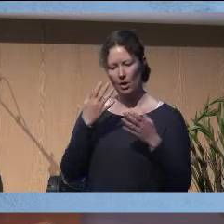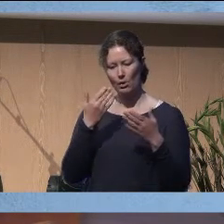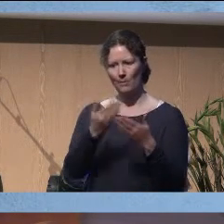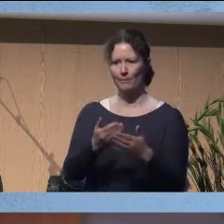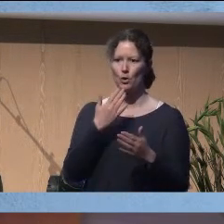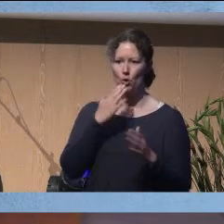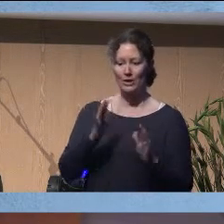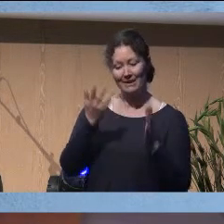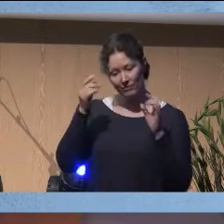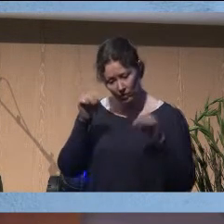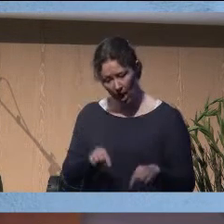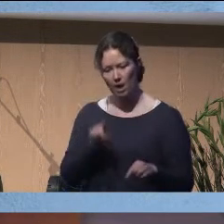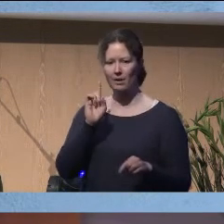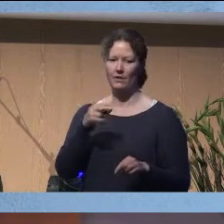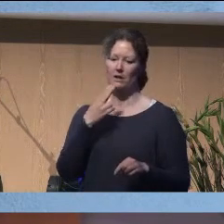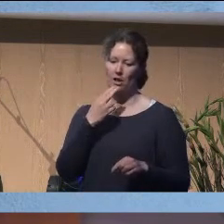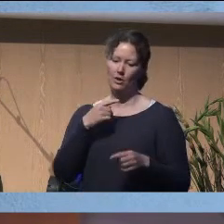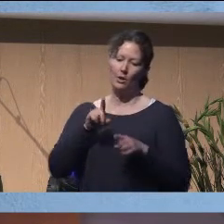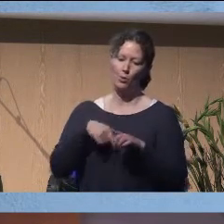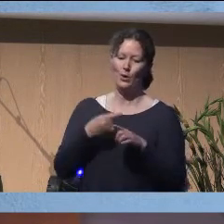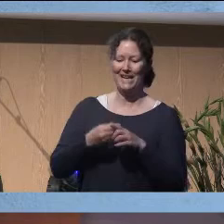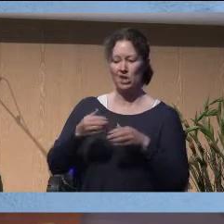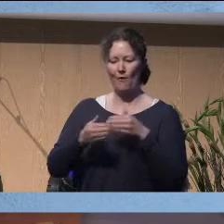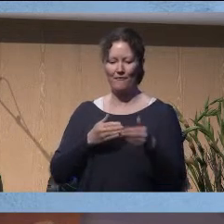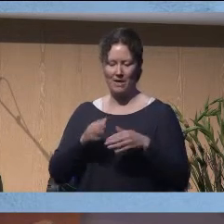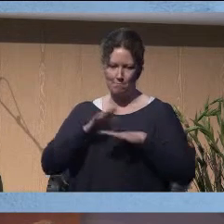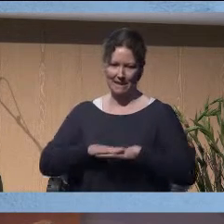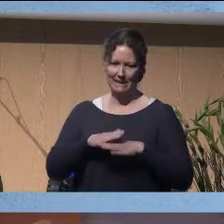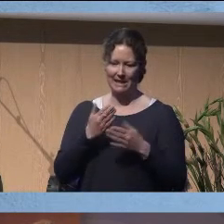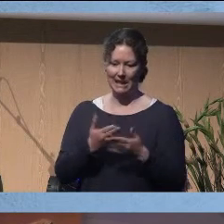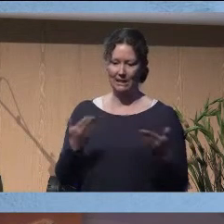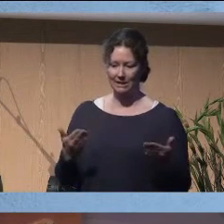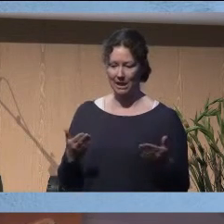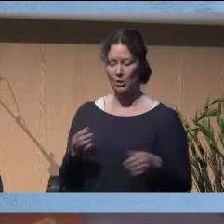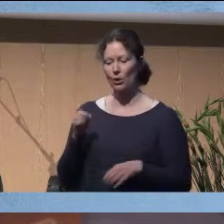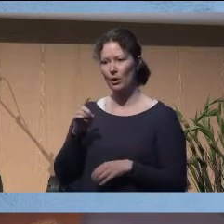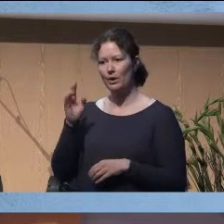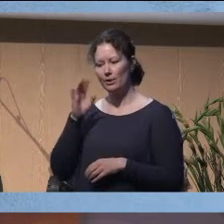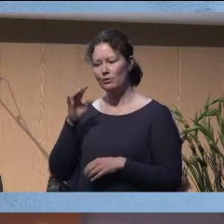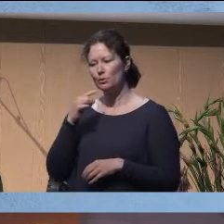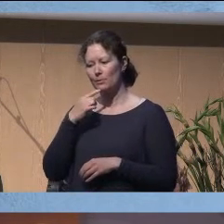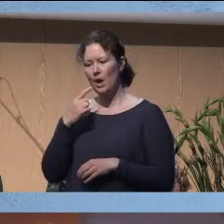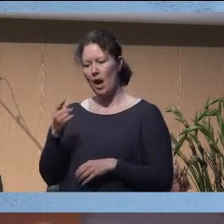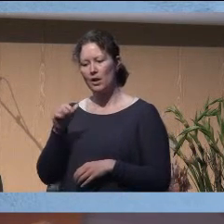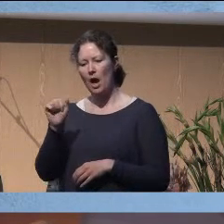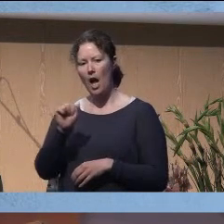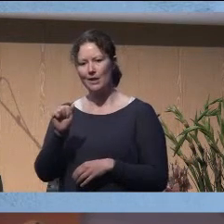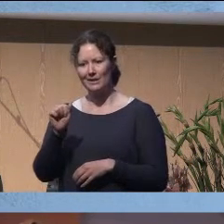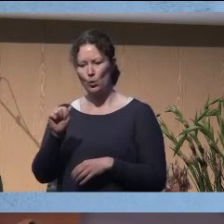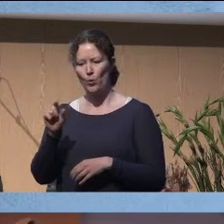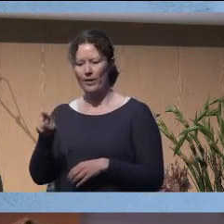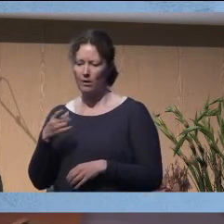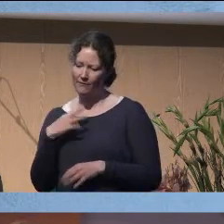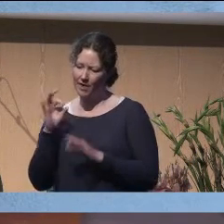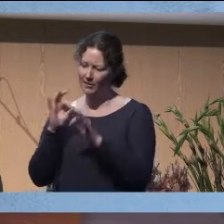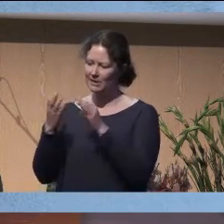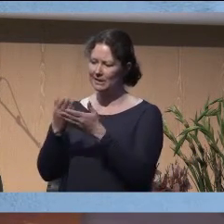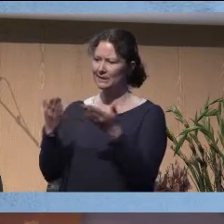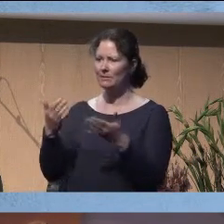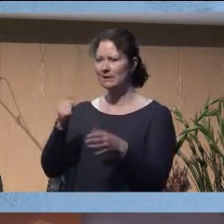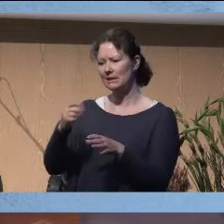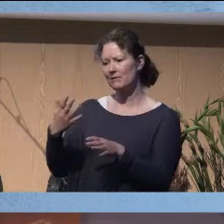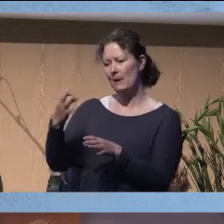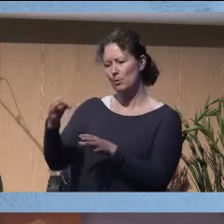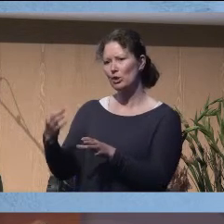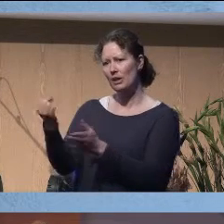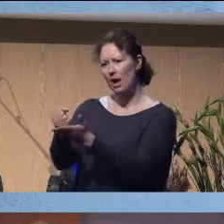Da kan vi kalle oss en recovery-basert tjeneste. Og definisjonen som de har I Arizona, hvor de har en fantastisk tjeneste med 60% av